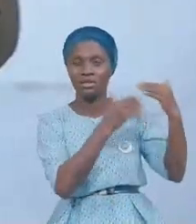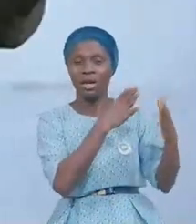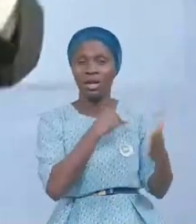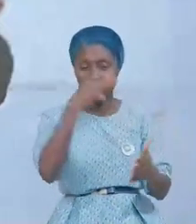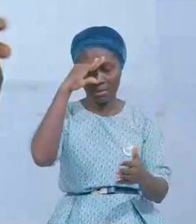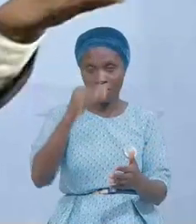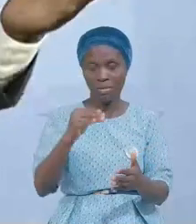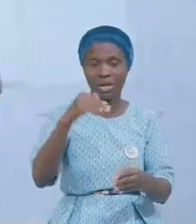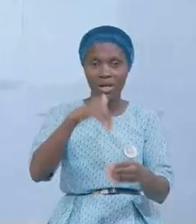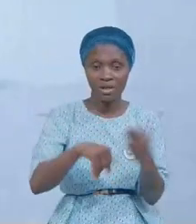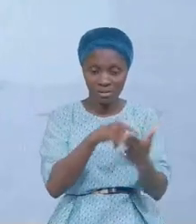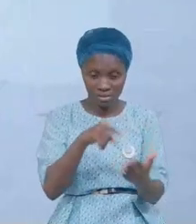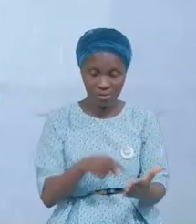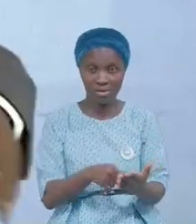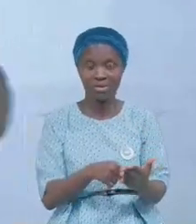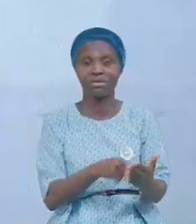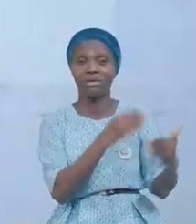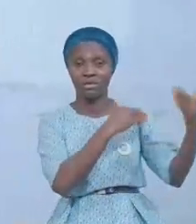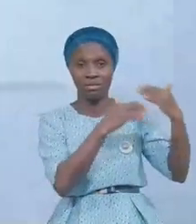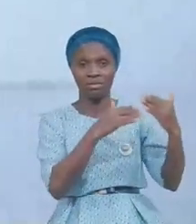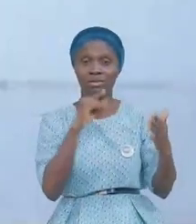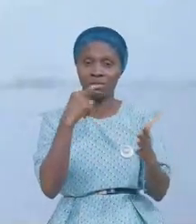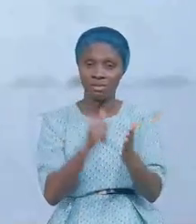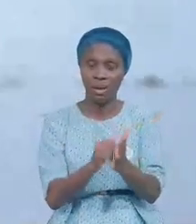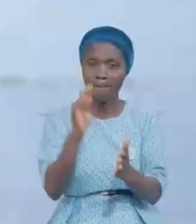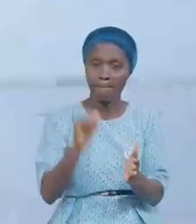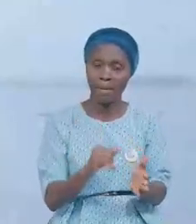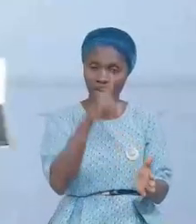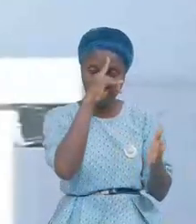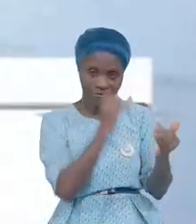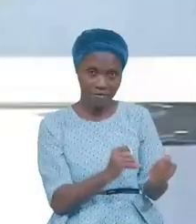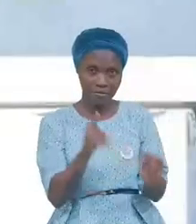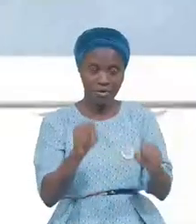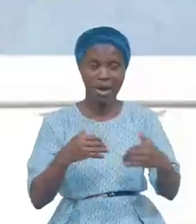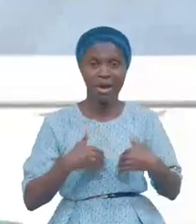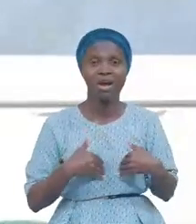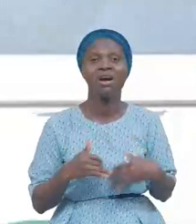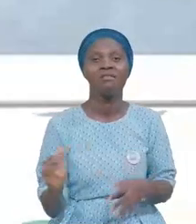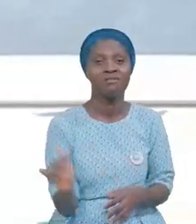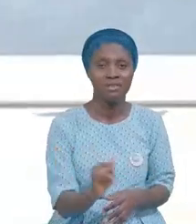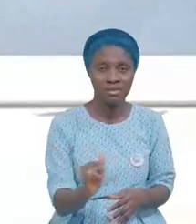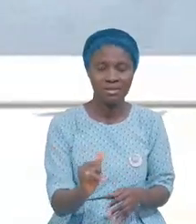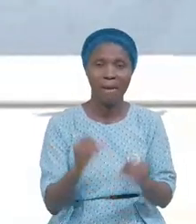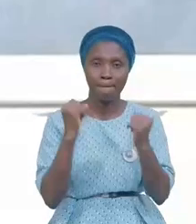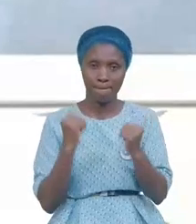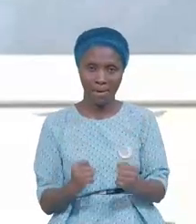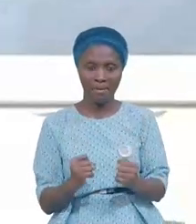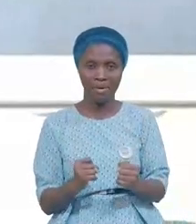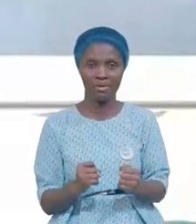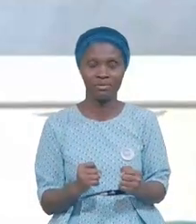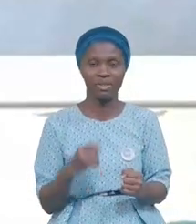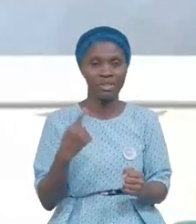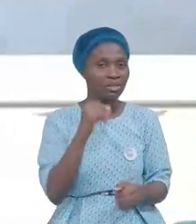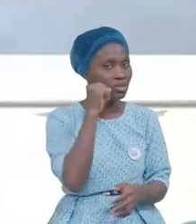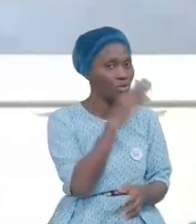par la foi, tout est par la foi. Vous pouvez avoir la même puissance. Et ça, c'est la même chose pour la femme.